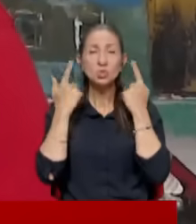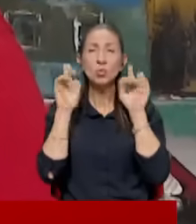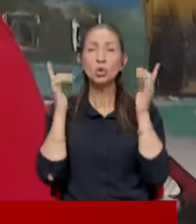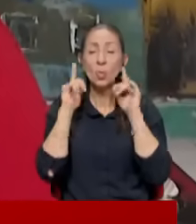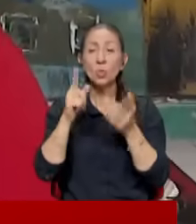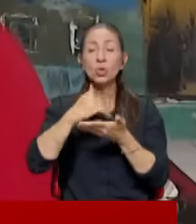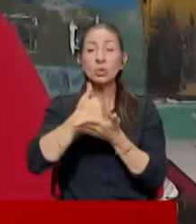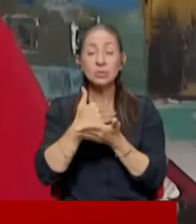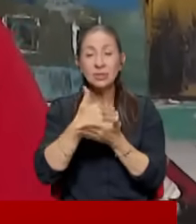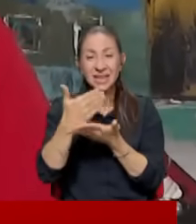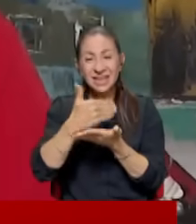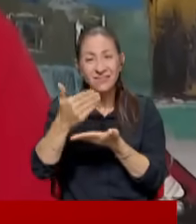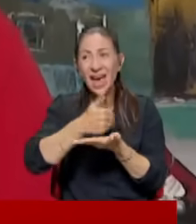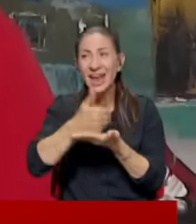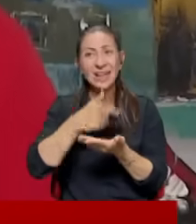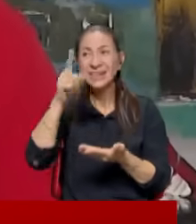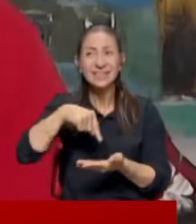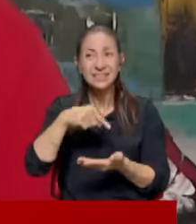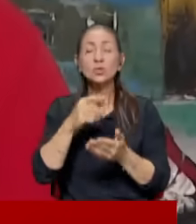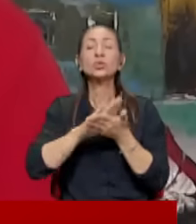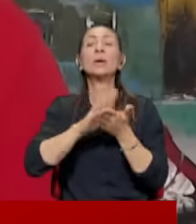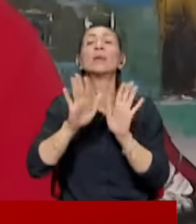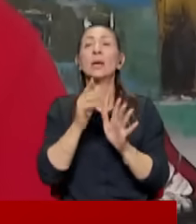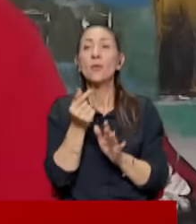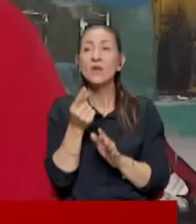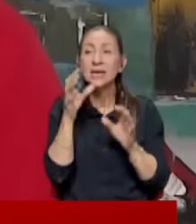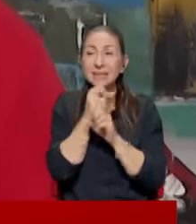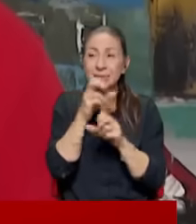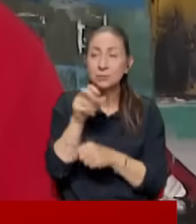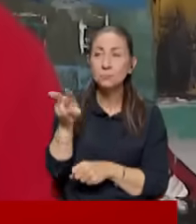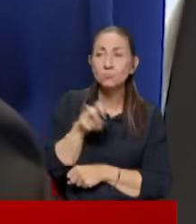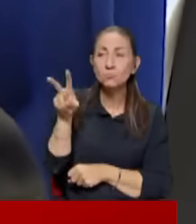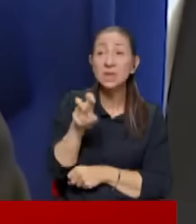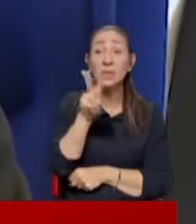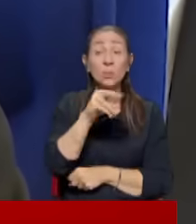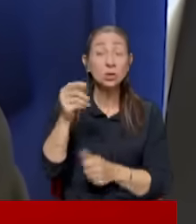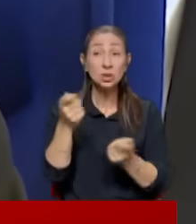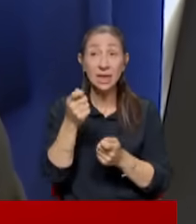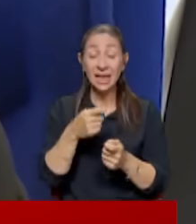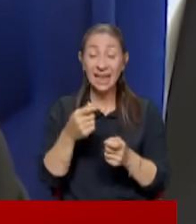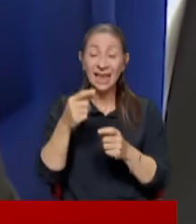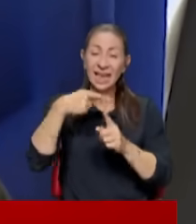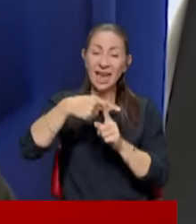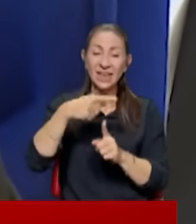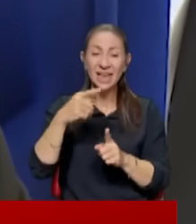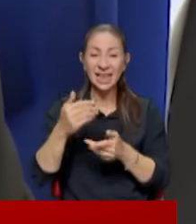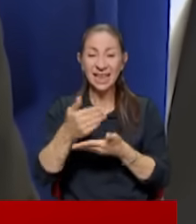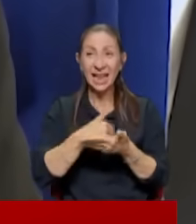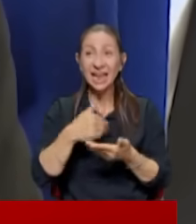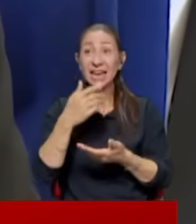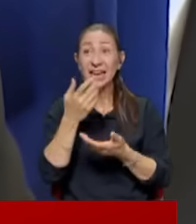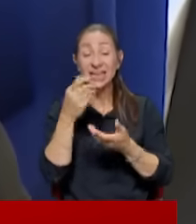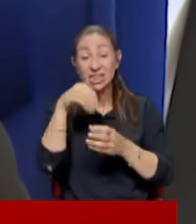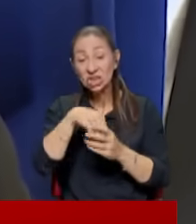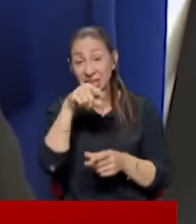maalesef güncellenmediği için gizli gizli maaşından, lokmasından kırpılmış 20 milyon çalışanın. İlave gelir tahminlerimizin ana gelir